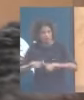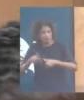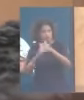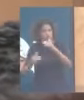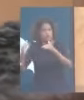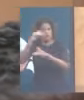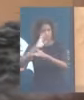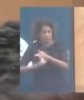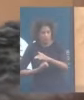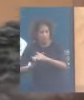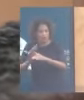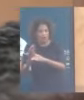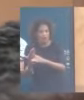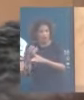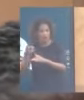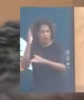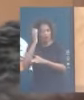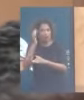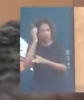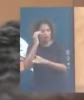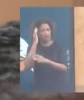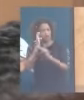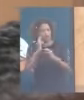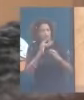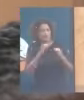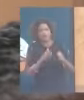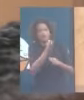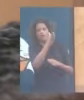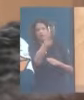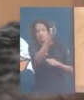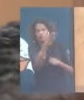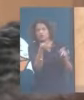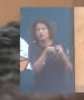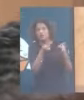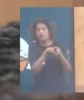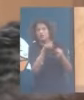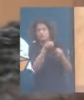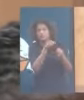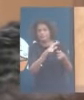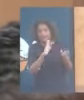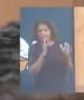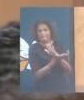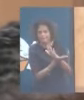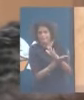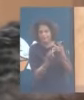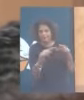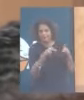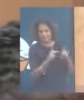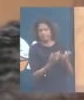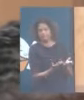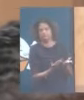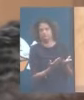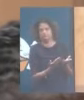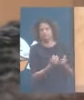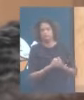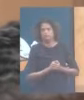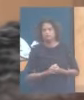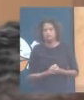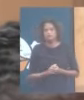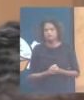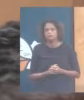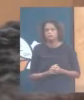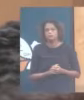qui s'inquiétaient pour l'avenir de cette école, et en particulier le risque de perte de l'agrément. Donc les étudiants étaient inquiets. Donc